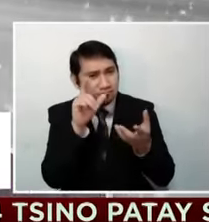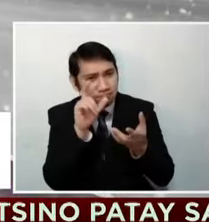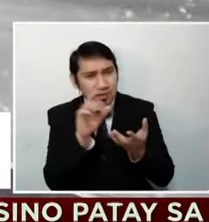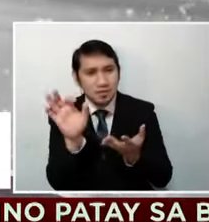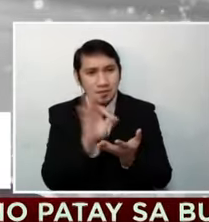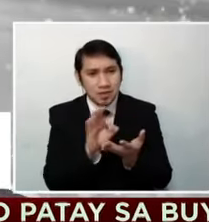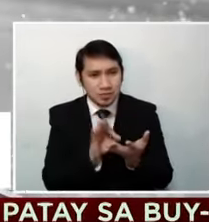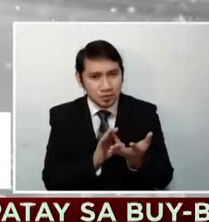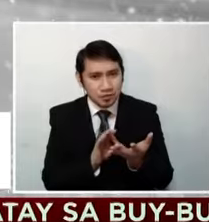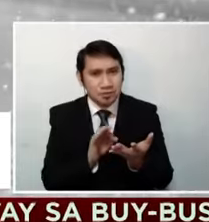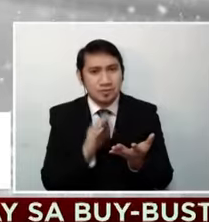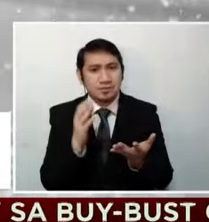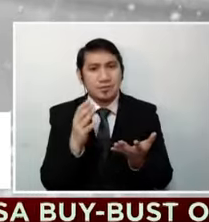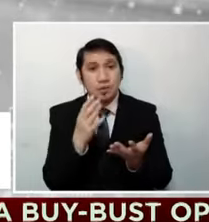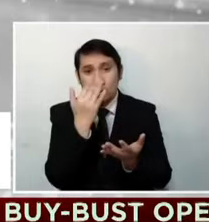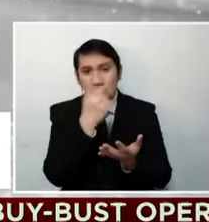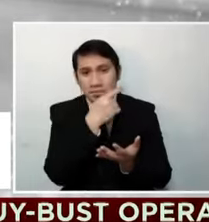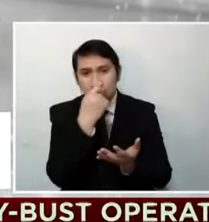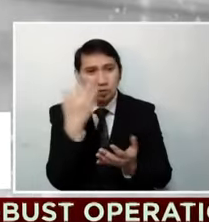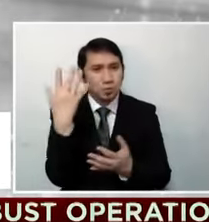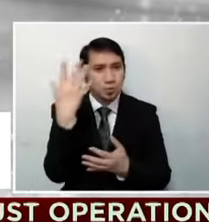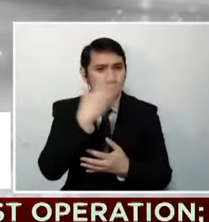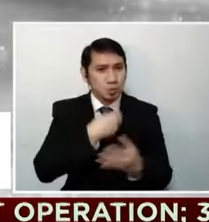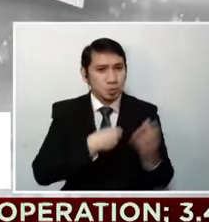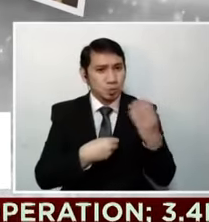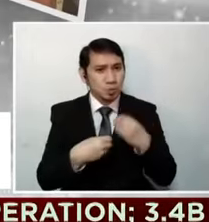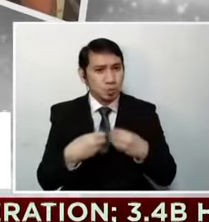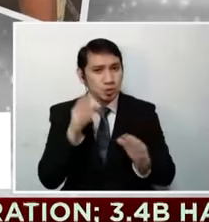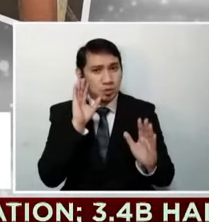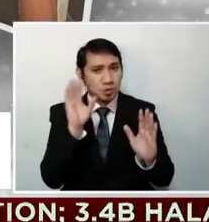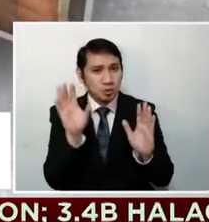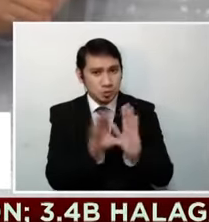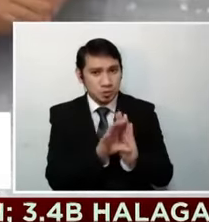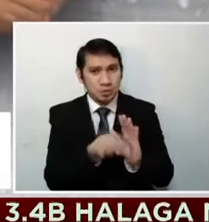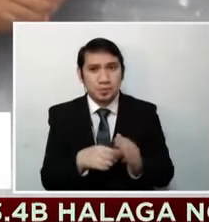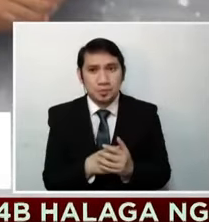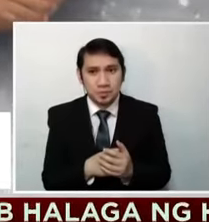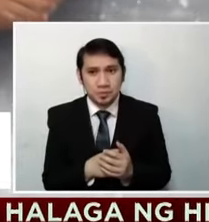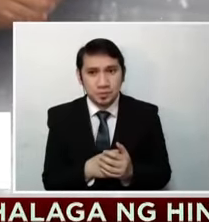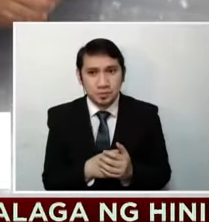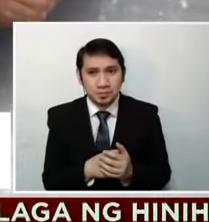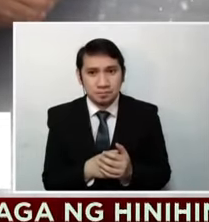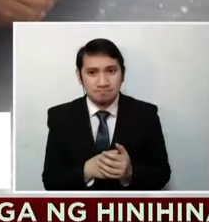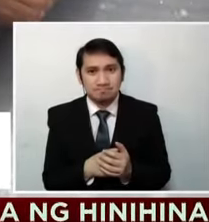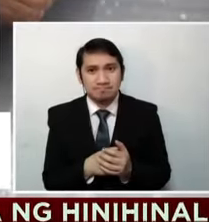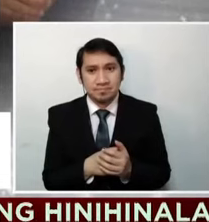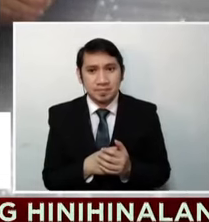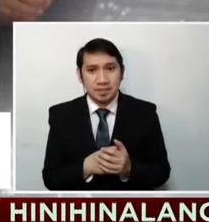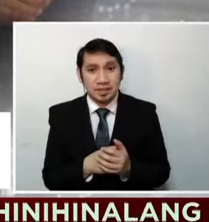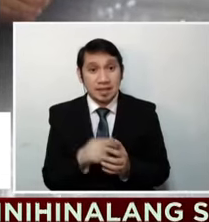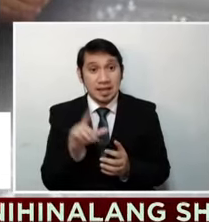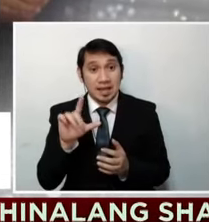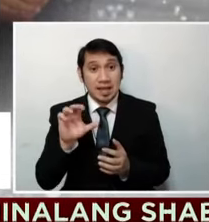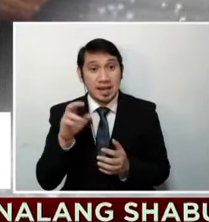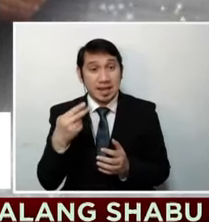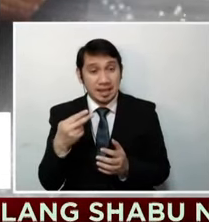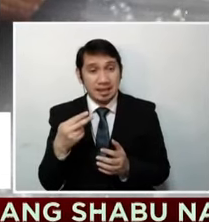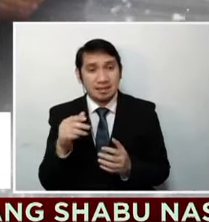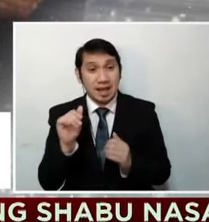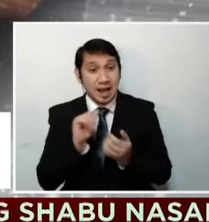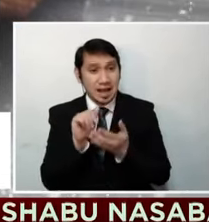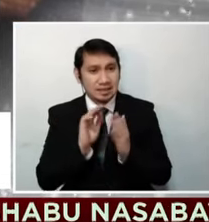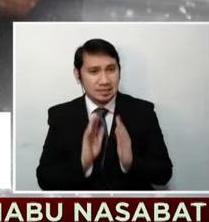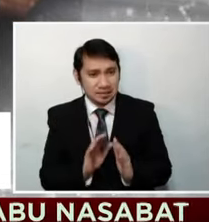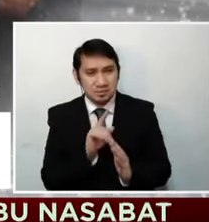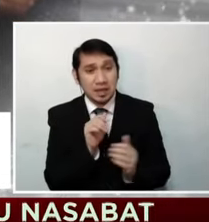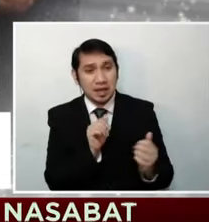photography dahil sa kanyang mga glamorosang larawan na lalong nagpakislap sa industriya. Labis ang dalamhati ni Lea Salonga na ilang taong nakatrabaho at